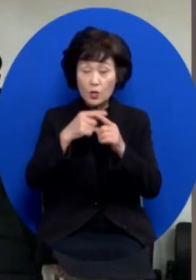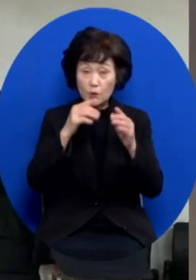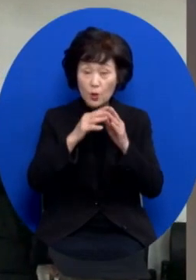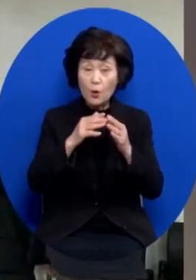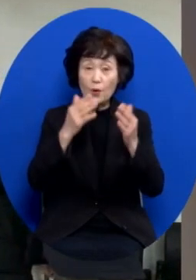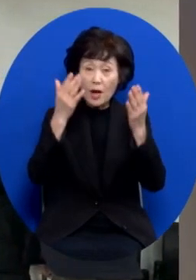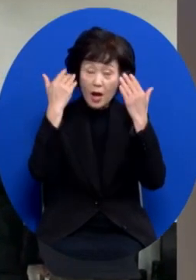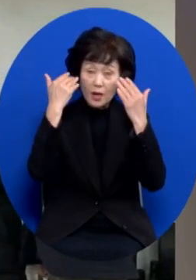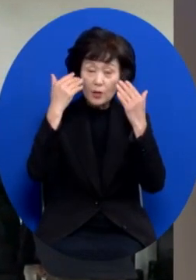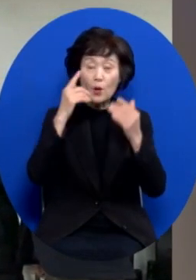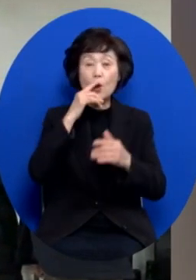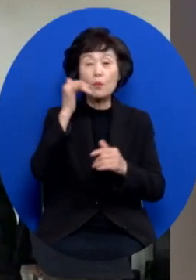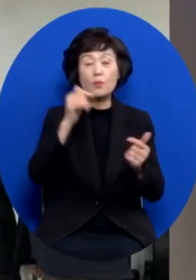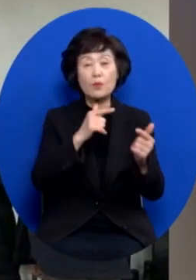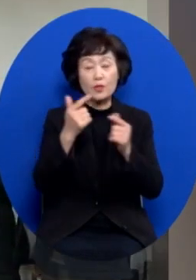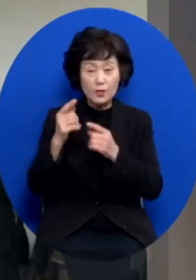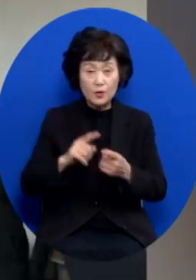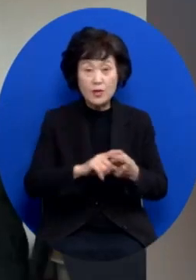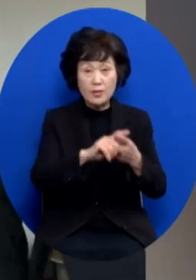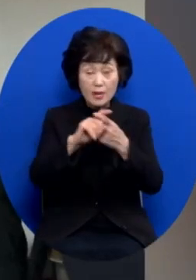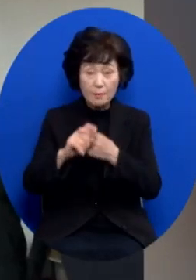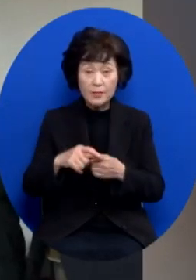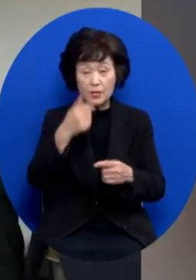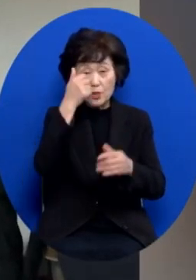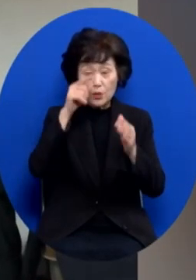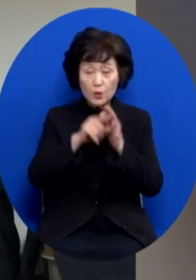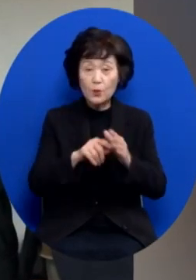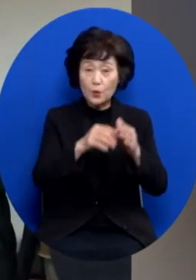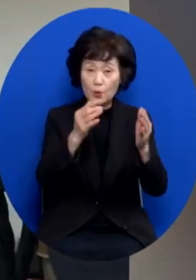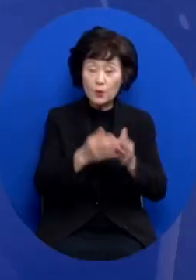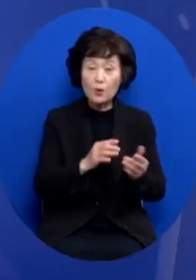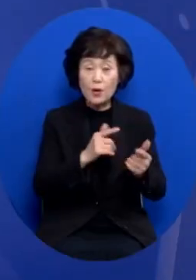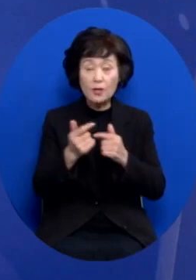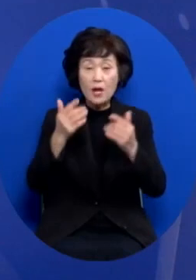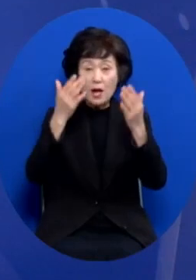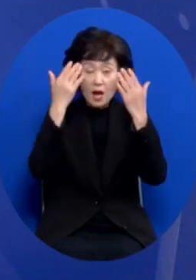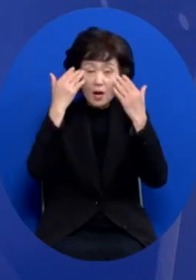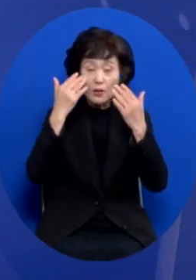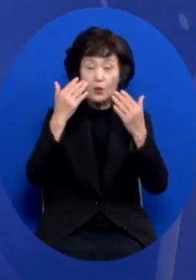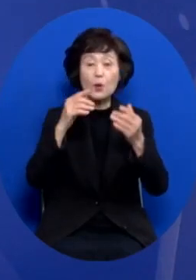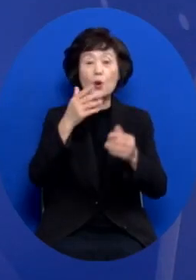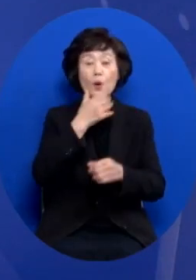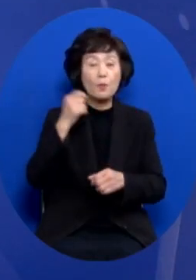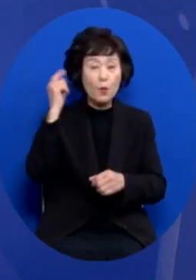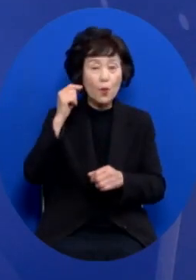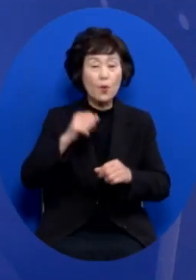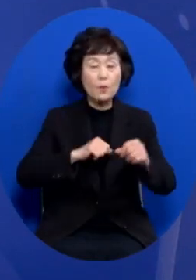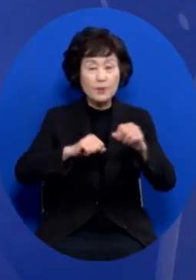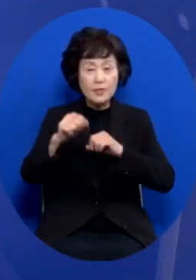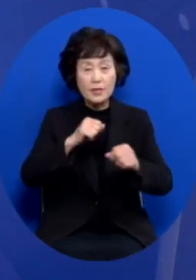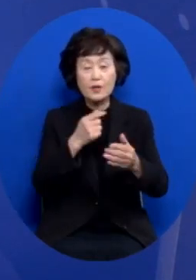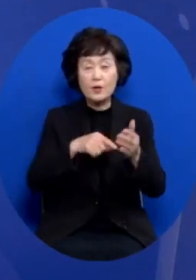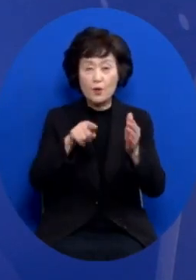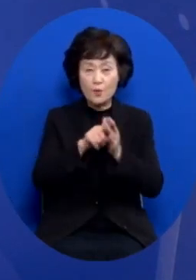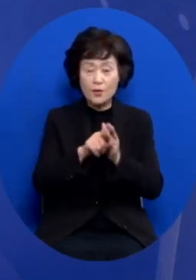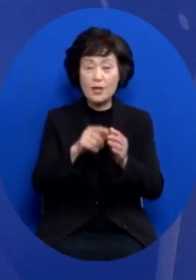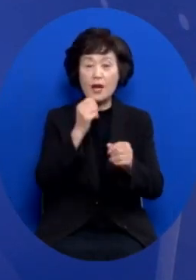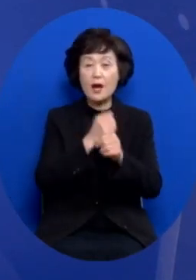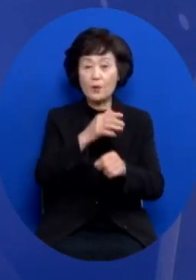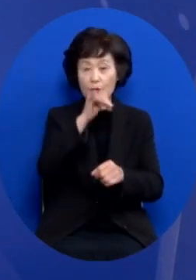동아리 예배 모임과 같은 학원 사역 활동에 나서게 됩니다 학원보험금화 사역은 실제로 성공 사례가 많아지고 있는데요